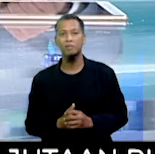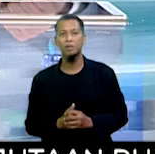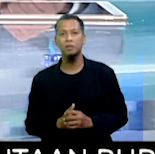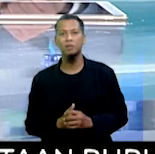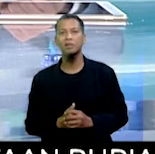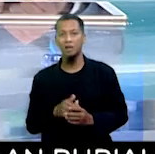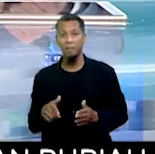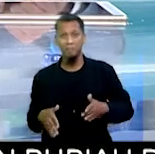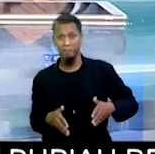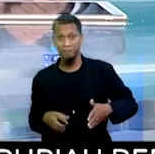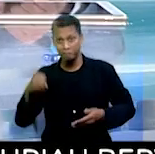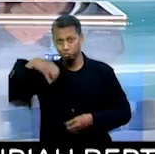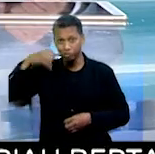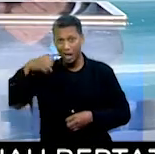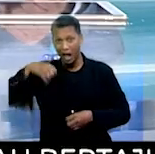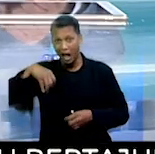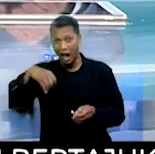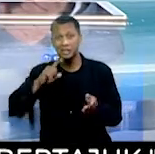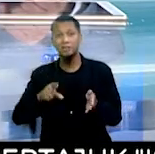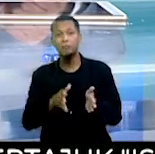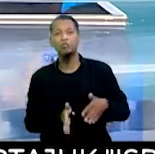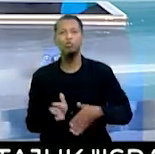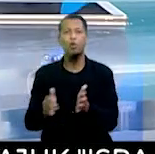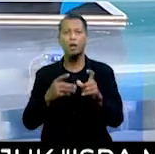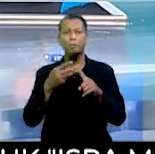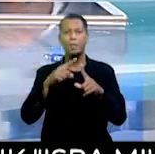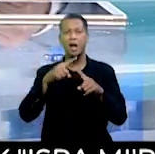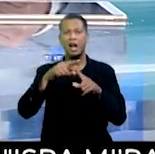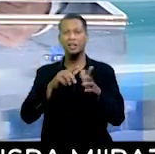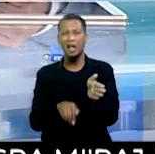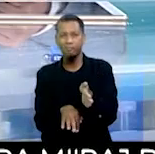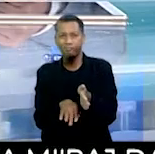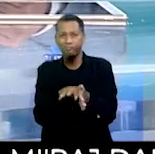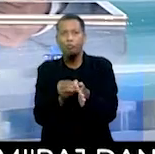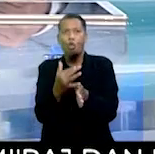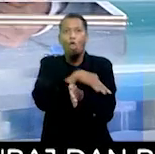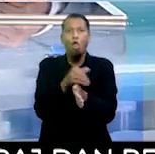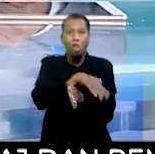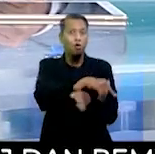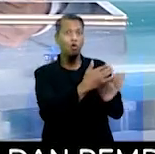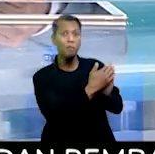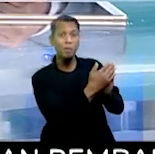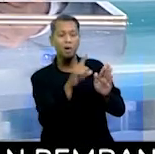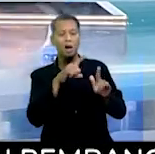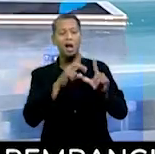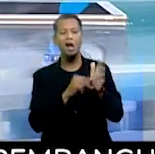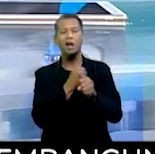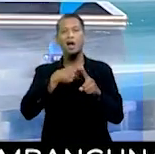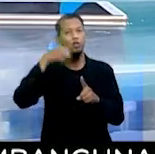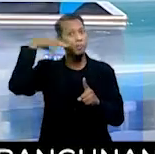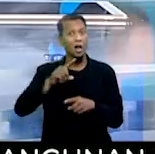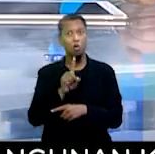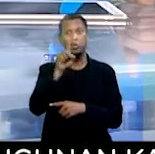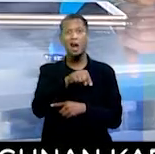kita itu banjir akibat luapan Sungai Sei Batang serangan merendam ratusan rumah warga Langkat Sumatera Utara meski rumah terendam